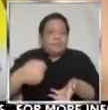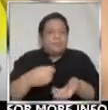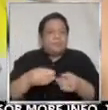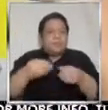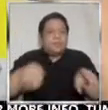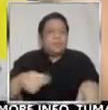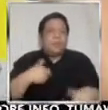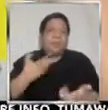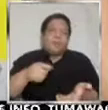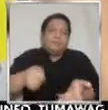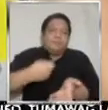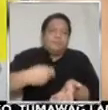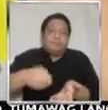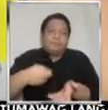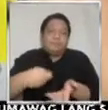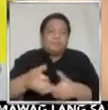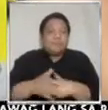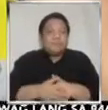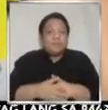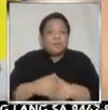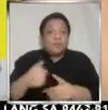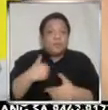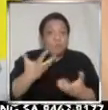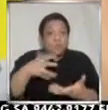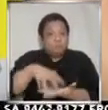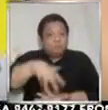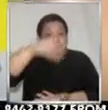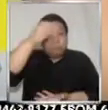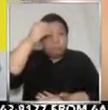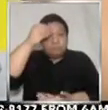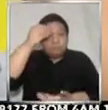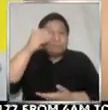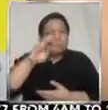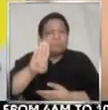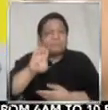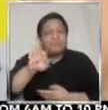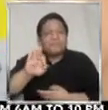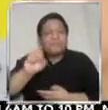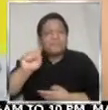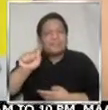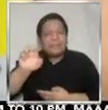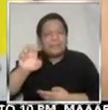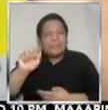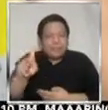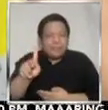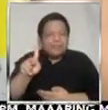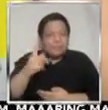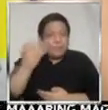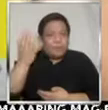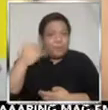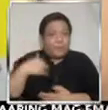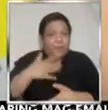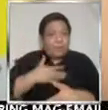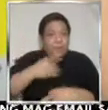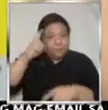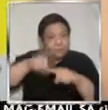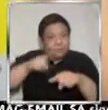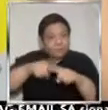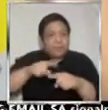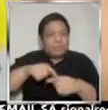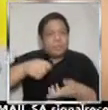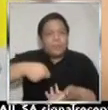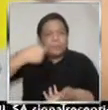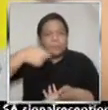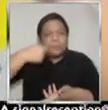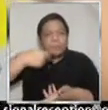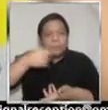egg. Ang gusto ko pong matunan, beef steak. Pero po, ang paborito ko po ay sinigang na bangus. Kaya